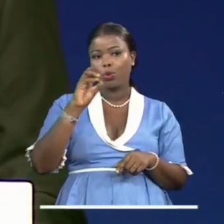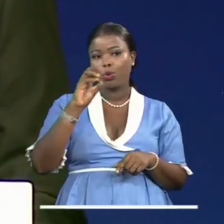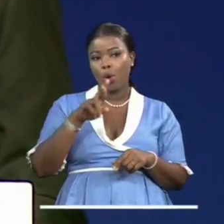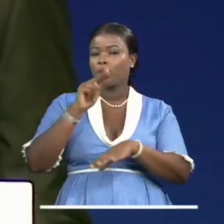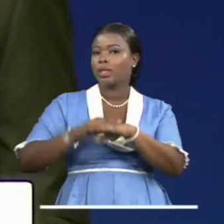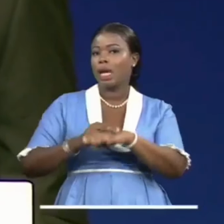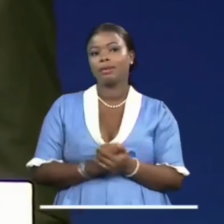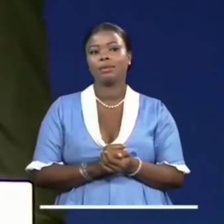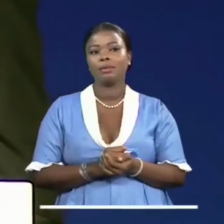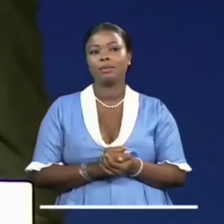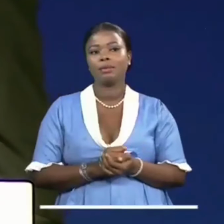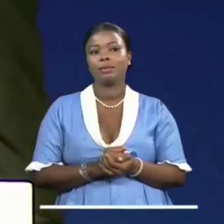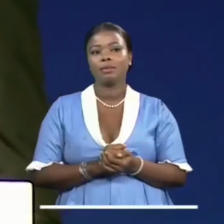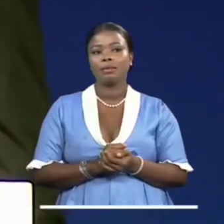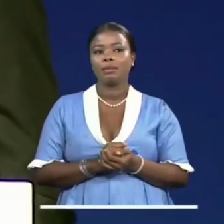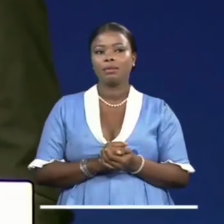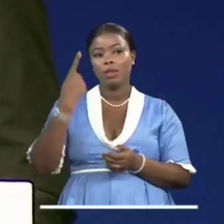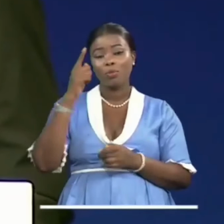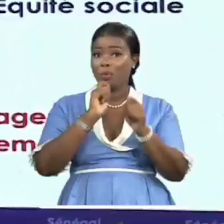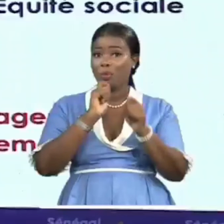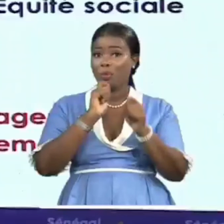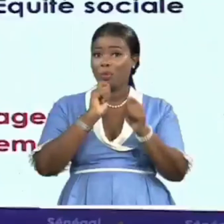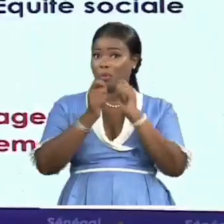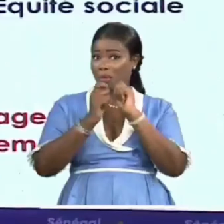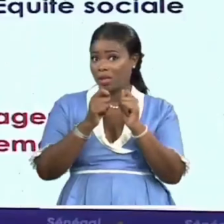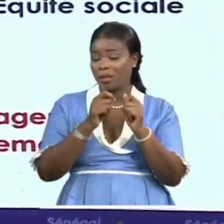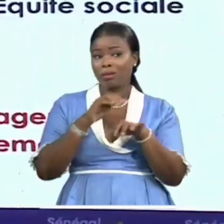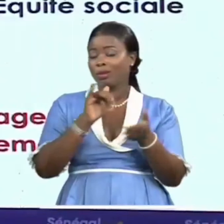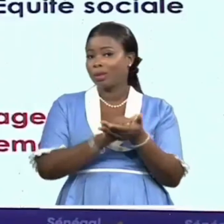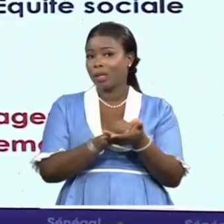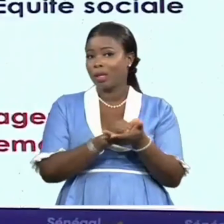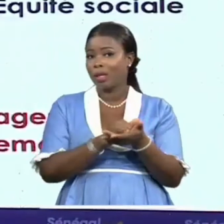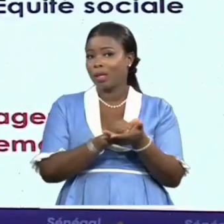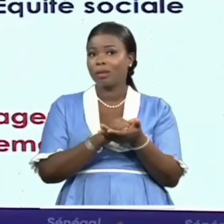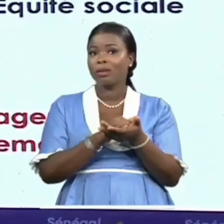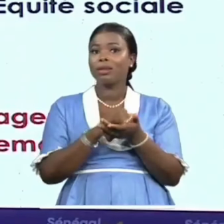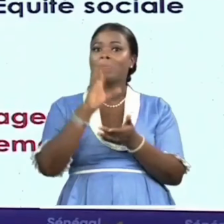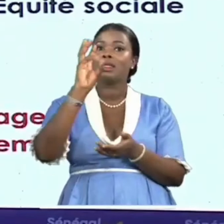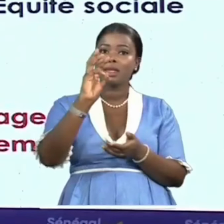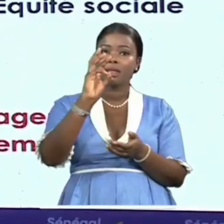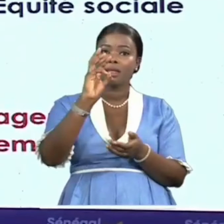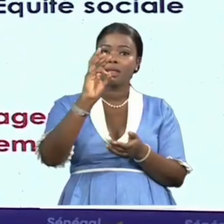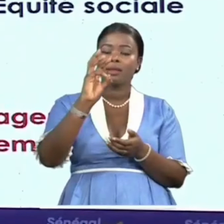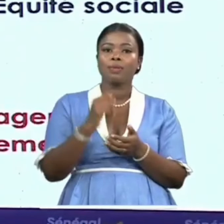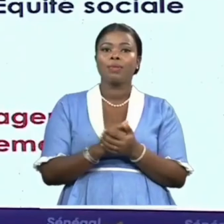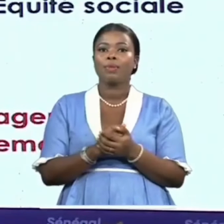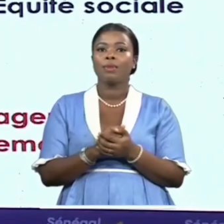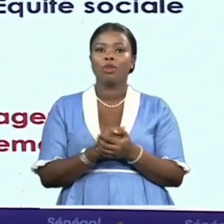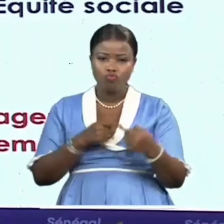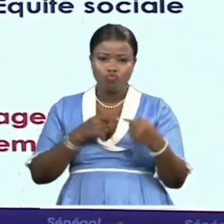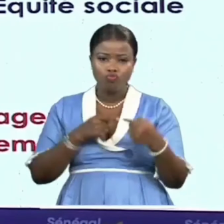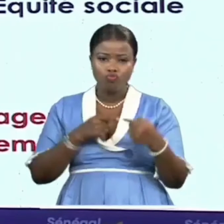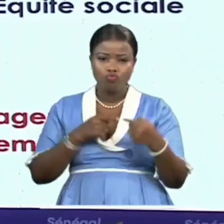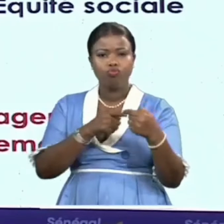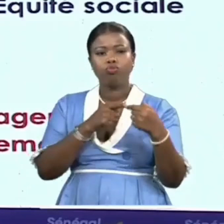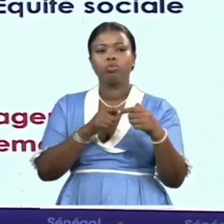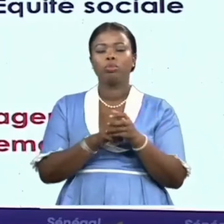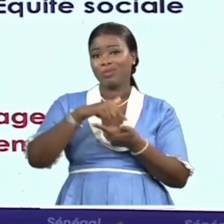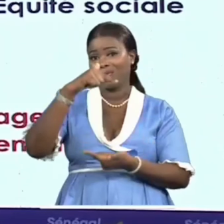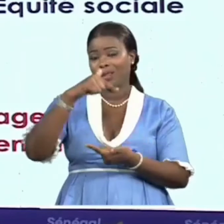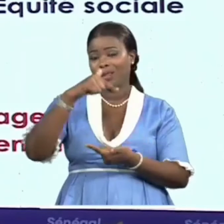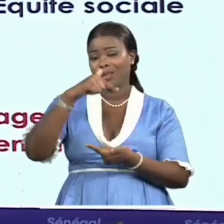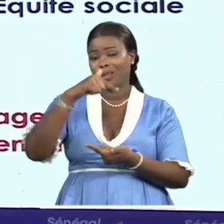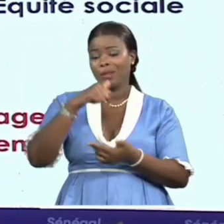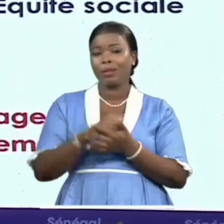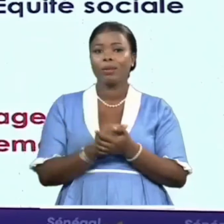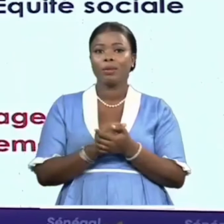mais pour adresser ces stratégiques il y a six défis majeurs qu'il convient vraiment d'adresser au